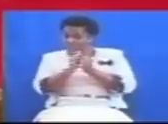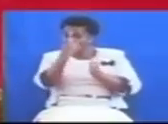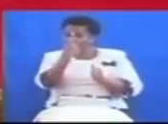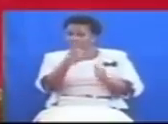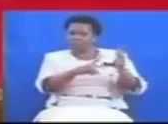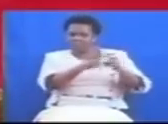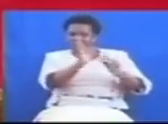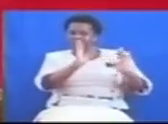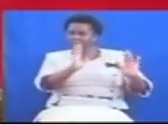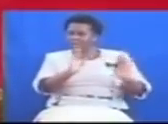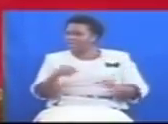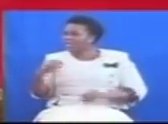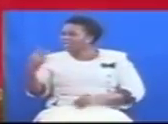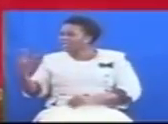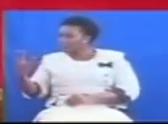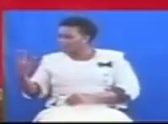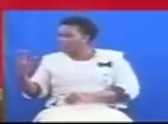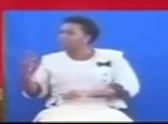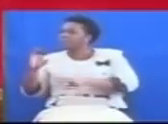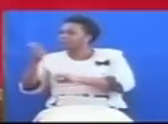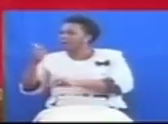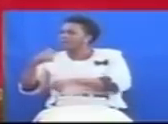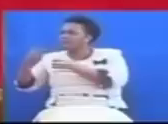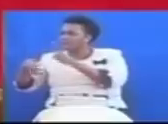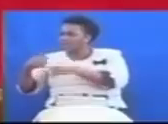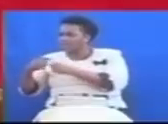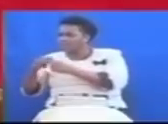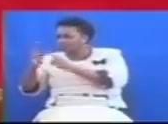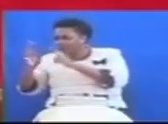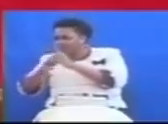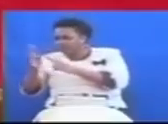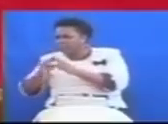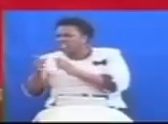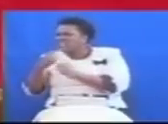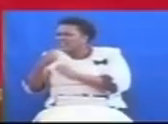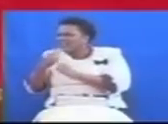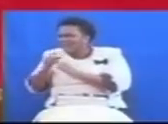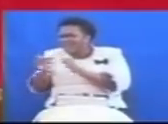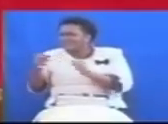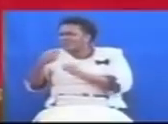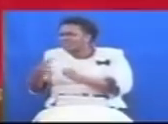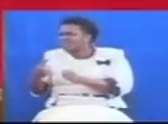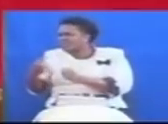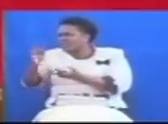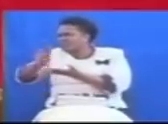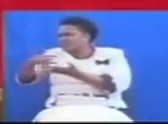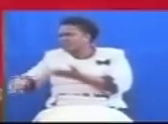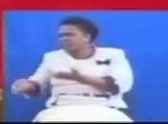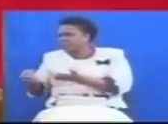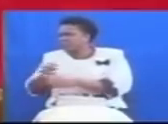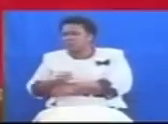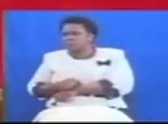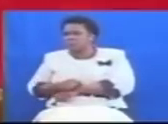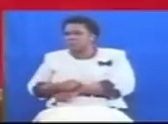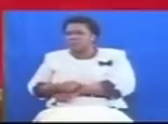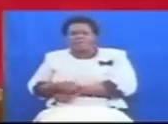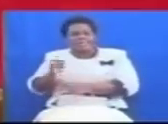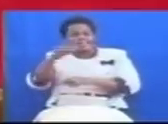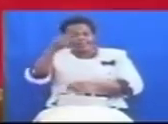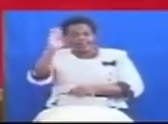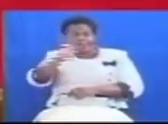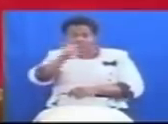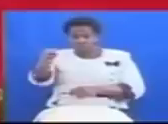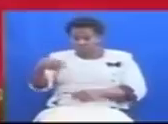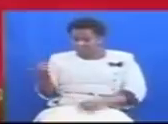kutafutiwa ufumbuzi na hakuna changamoto iliyoshindikana kupatiwa ufumbuzi. Dhamira ya serikali zetu zote mbili